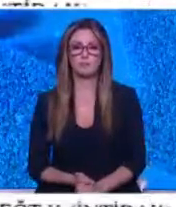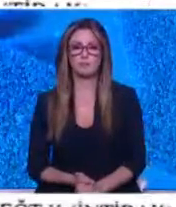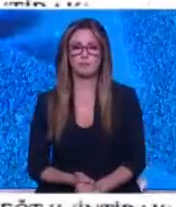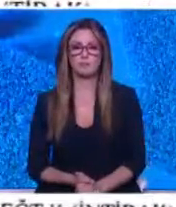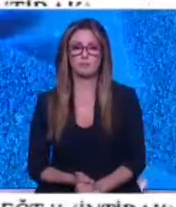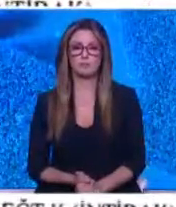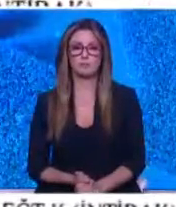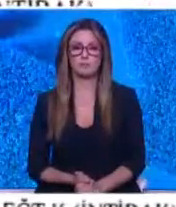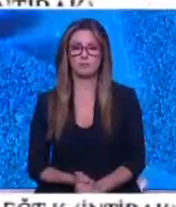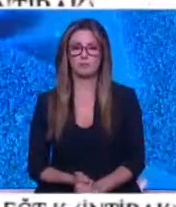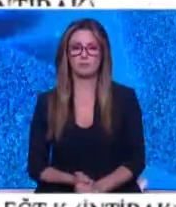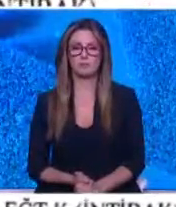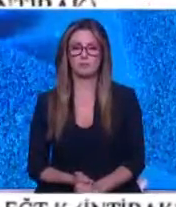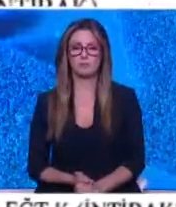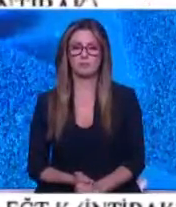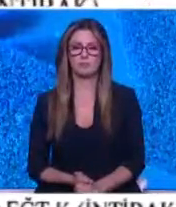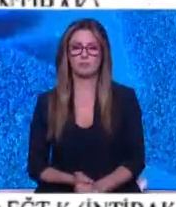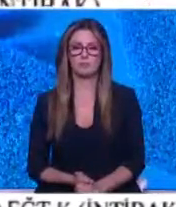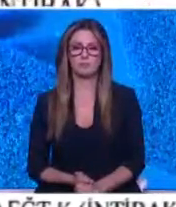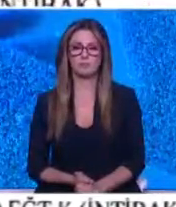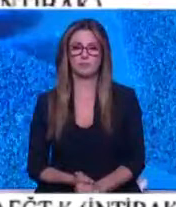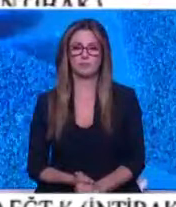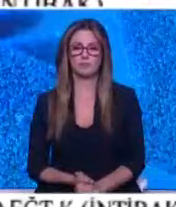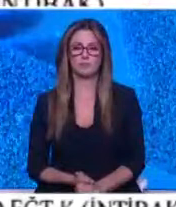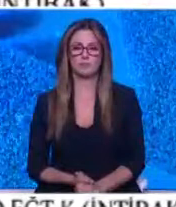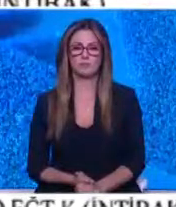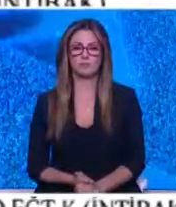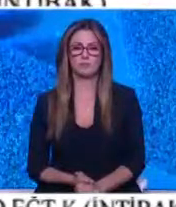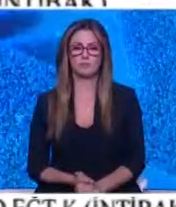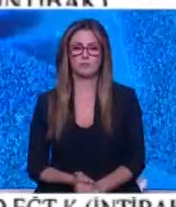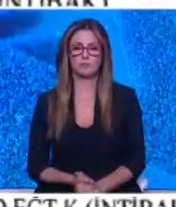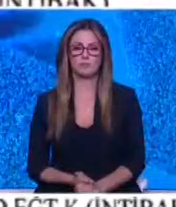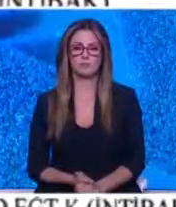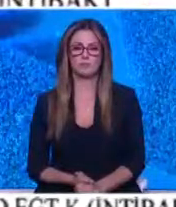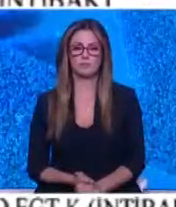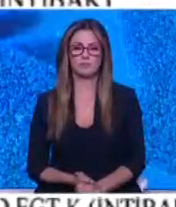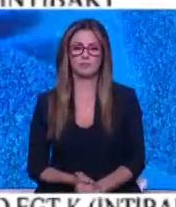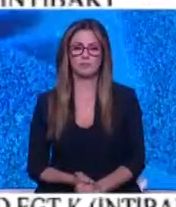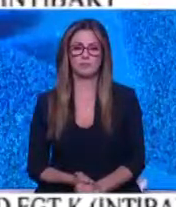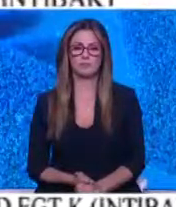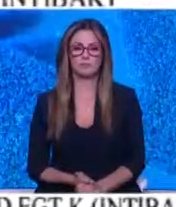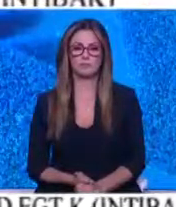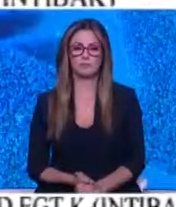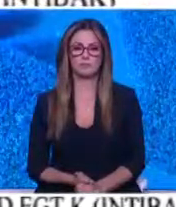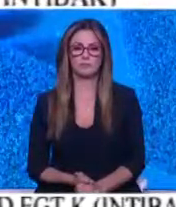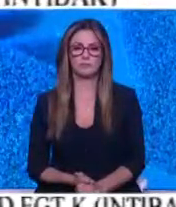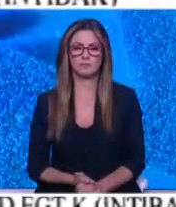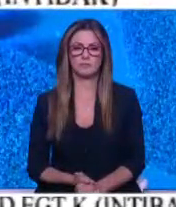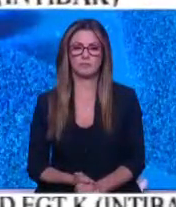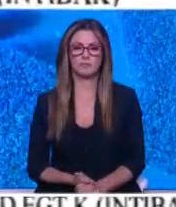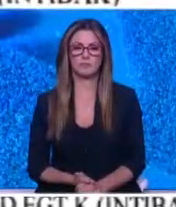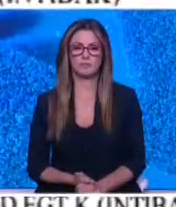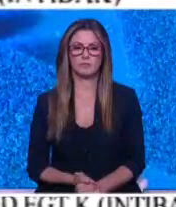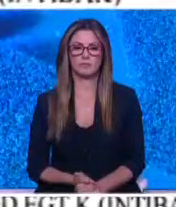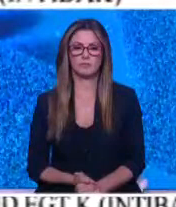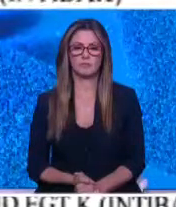Şırnak, Murat Bulut Adana, Selçuk Yıldırım Giresun, Metin Düz Erzurum Jandarma Bölge Komutanı oldu. Tüm generallik rütbesine